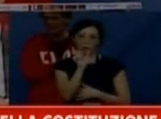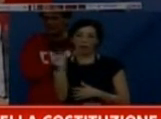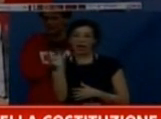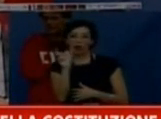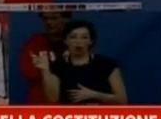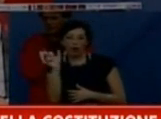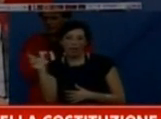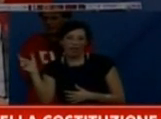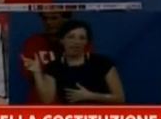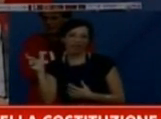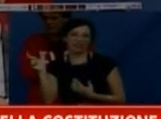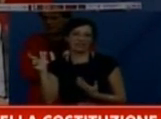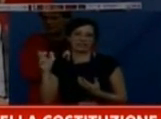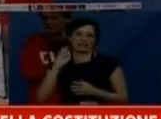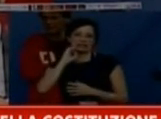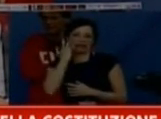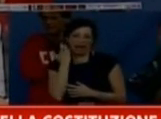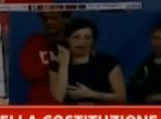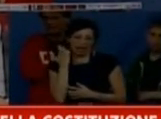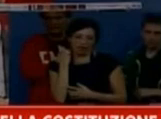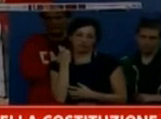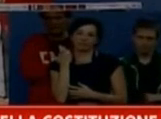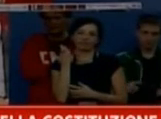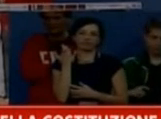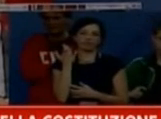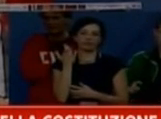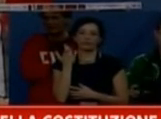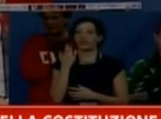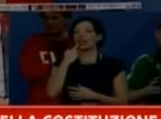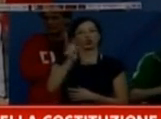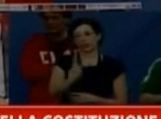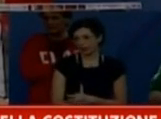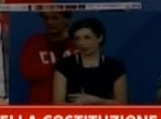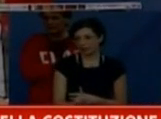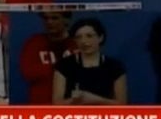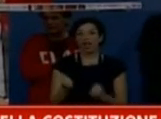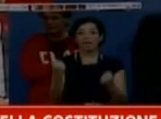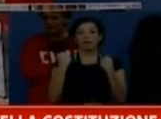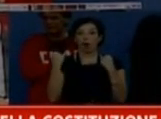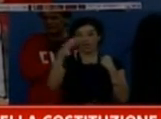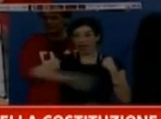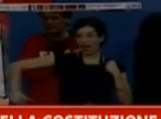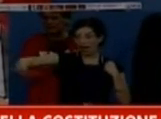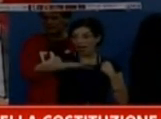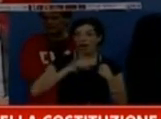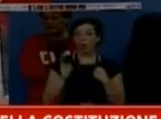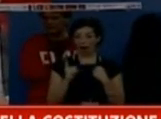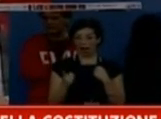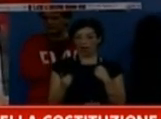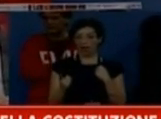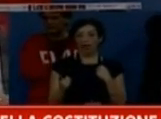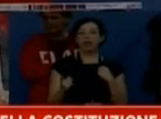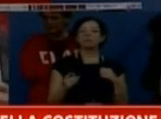righe. La nostra forza è nell'essere determinati, moderati